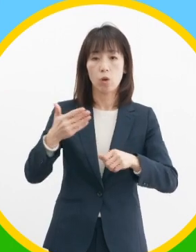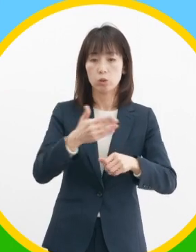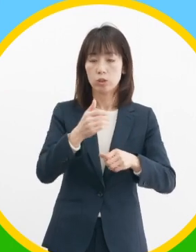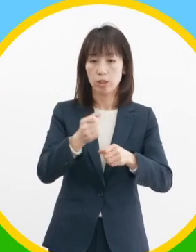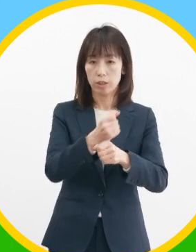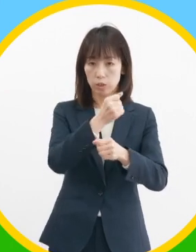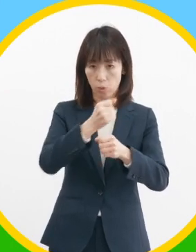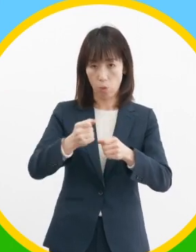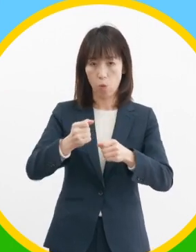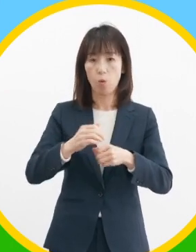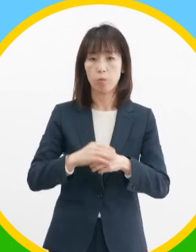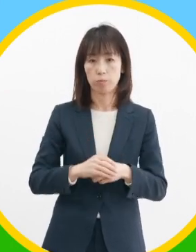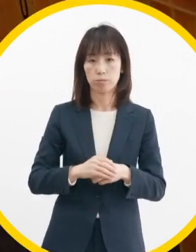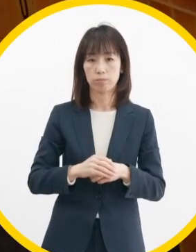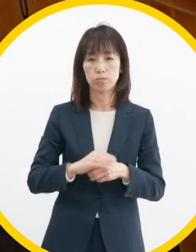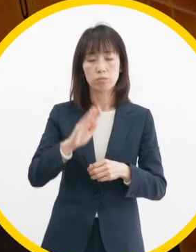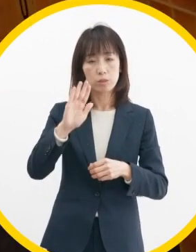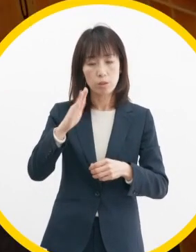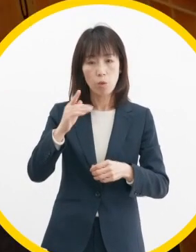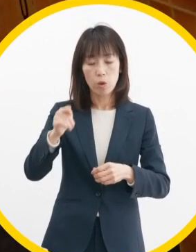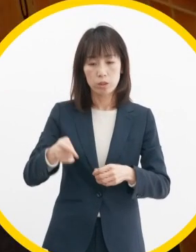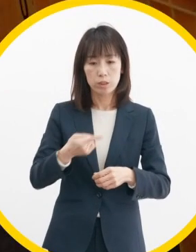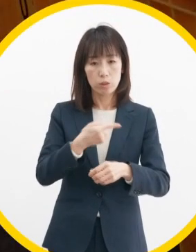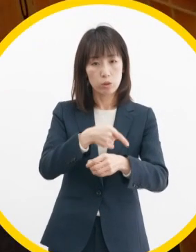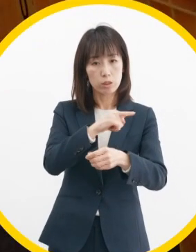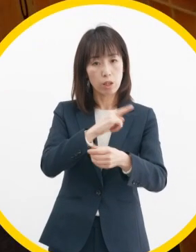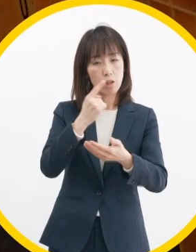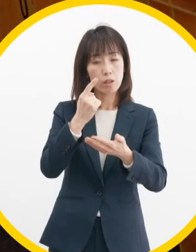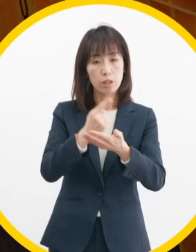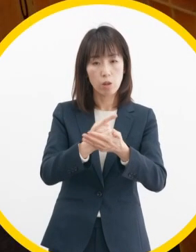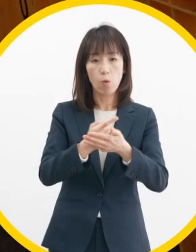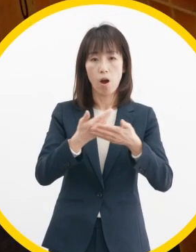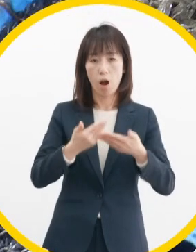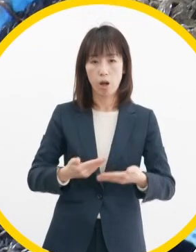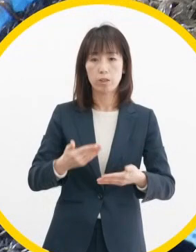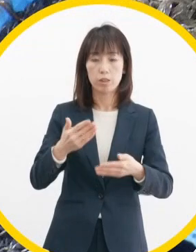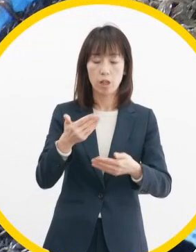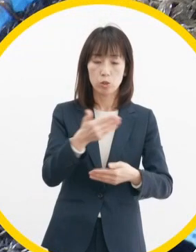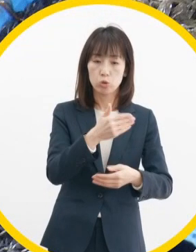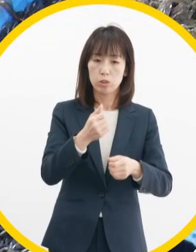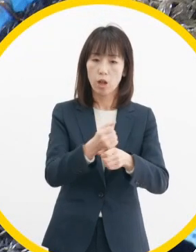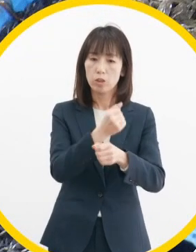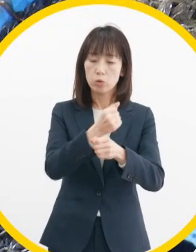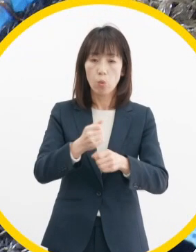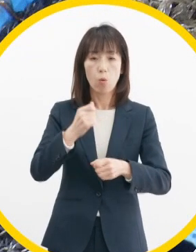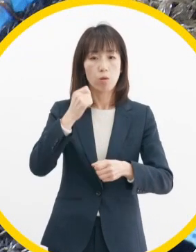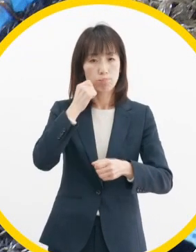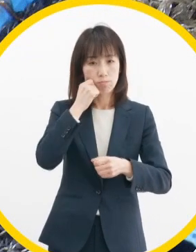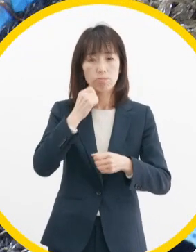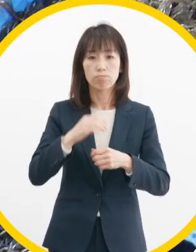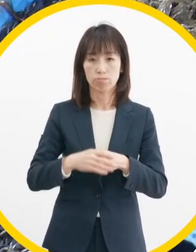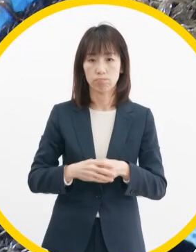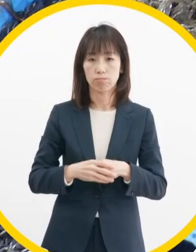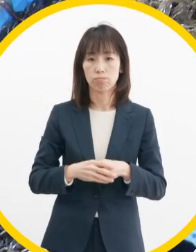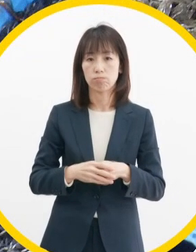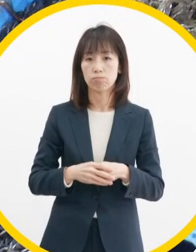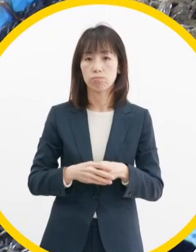知の水産業。ただ自然の力だけでは安定した水産業は成り立ちません